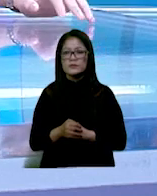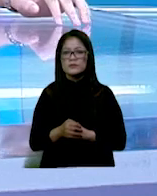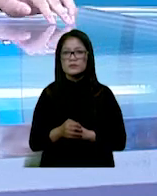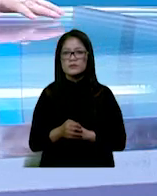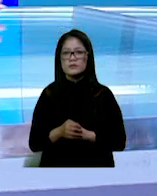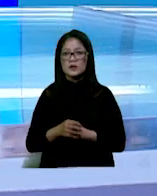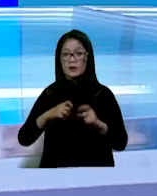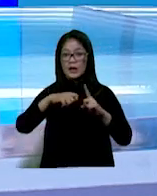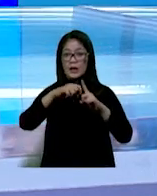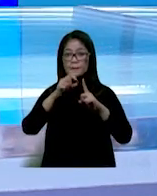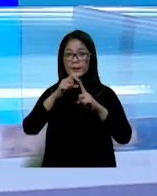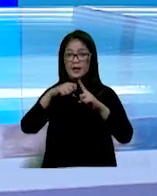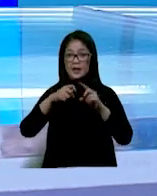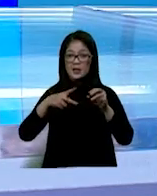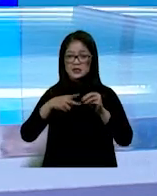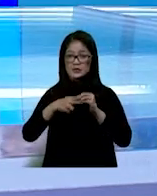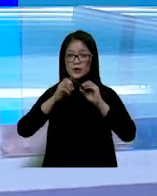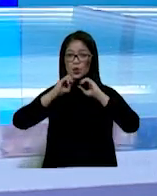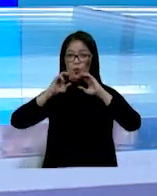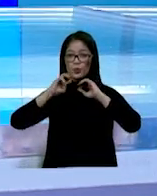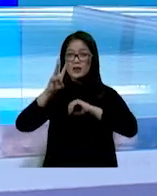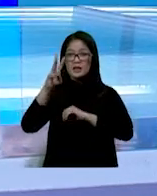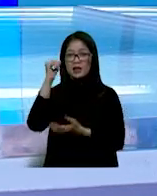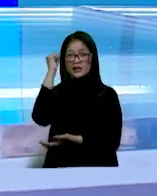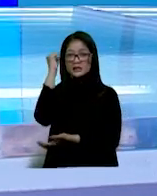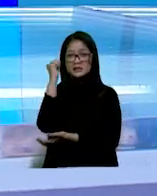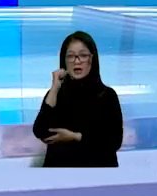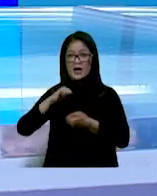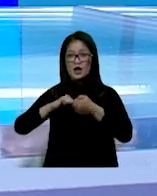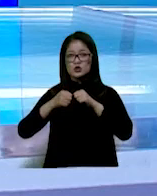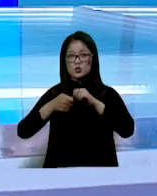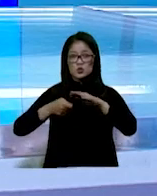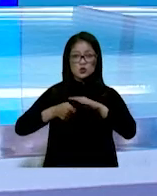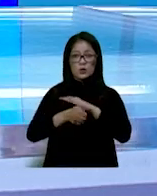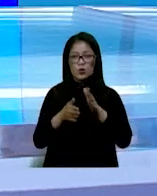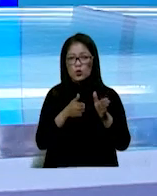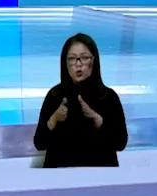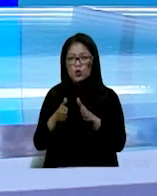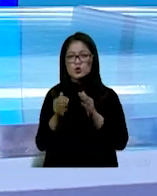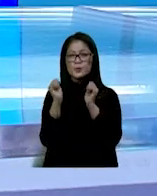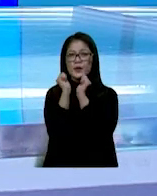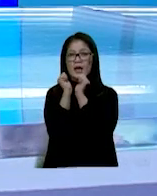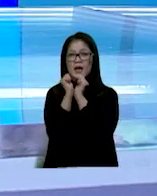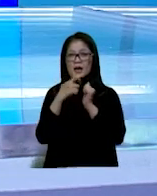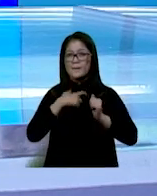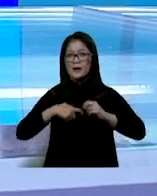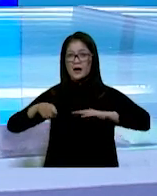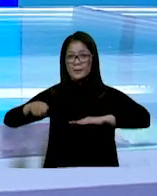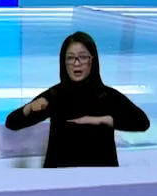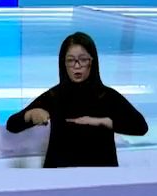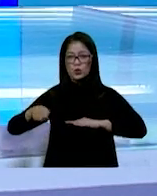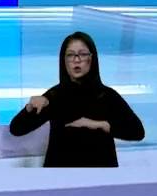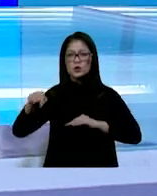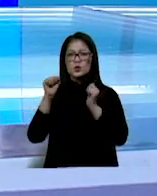Komisi Pemberantasan Korupsi KPK resmi mengumumkan 3 tersangka baru kasus suap pengurusan perkara di Mahkamah Agung Salah